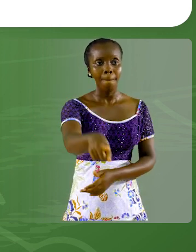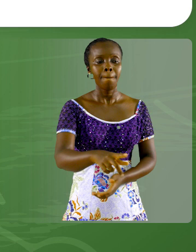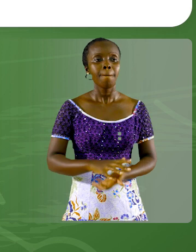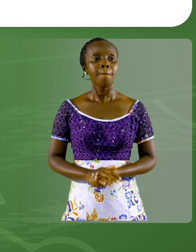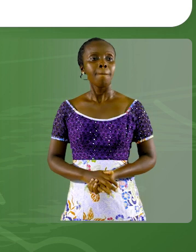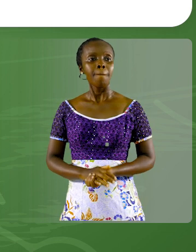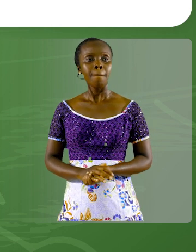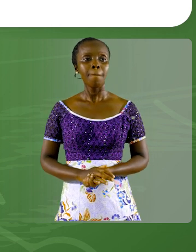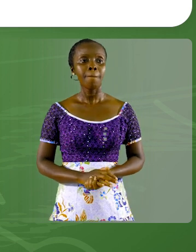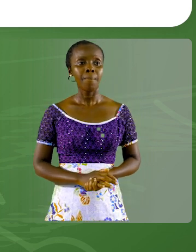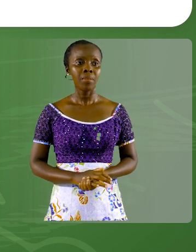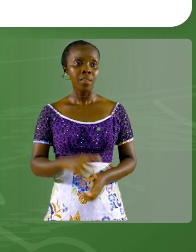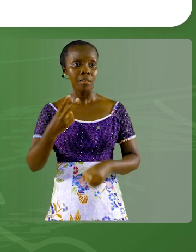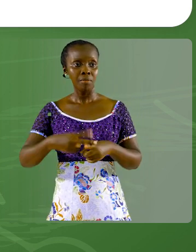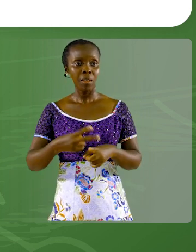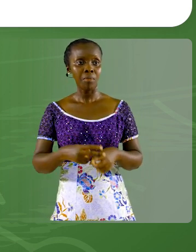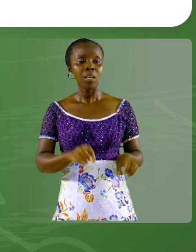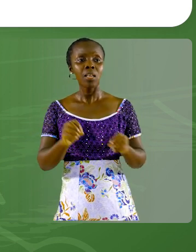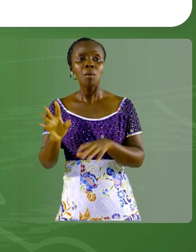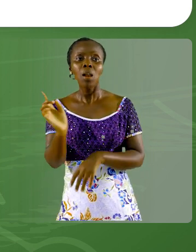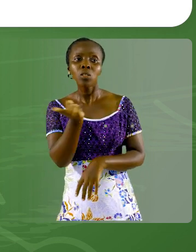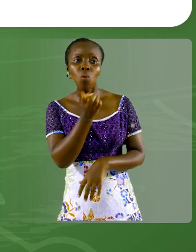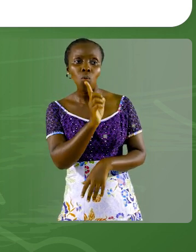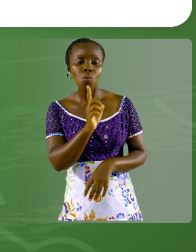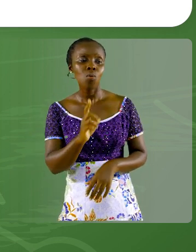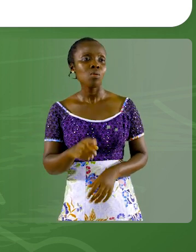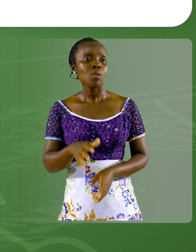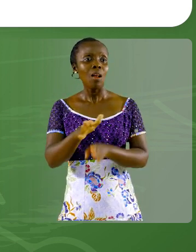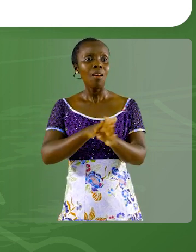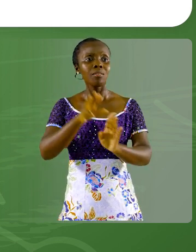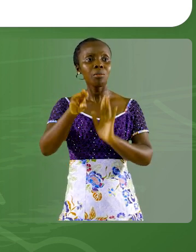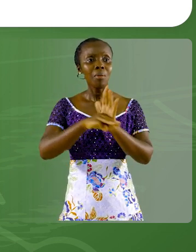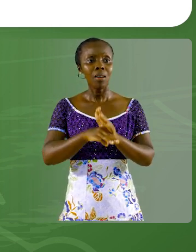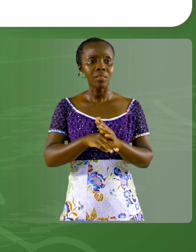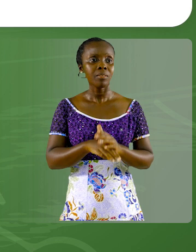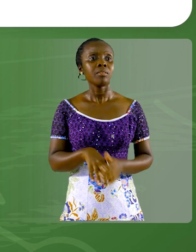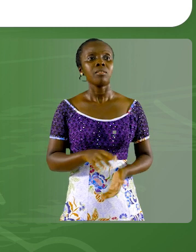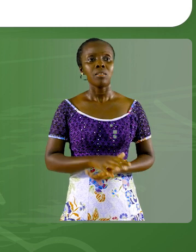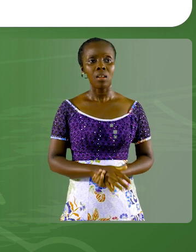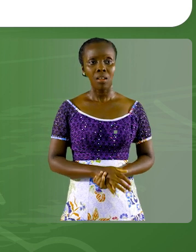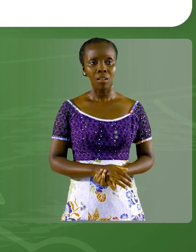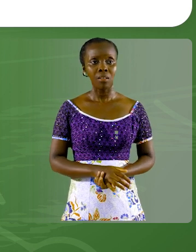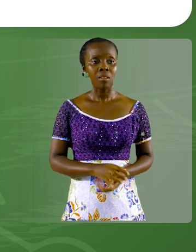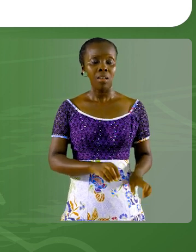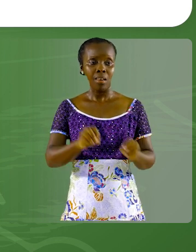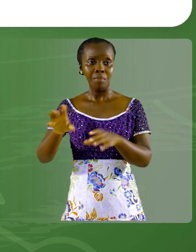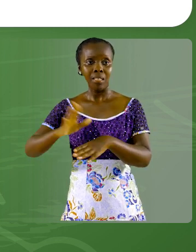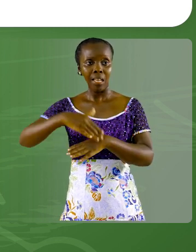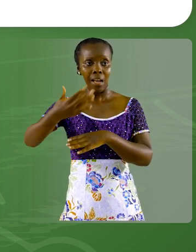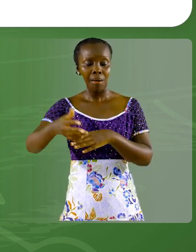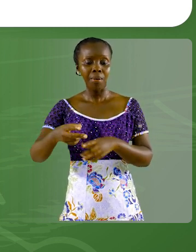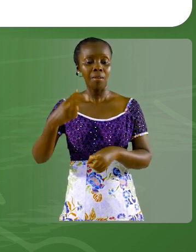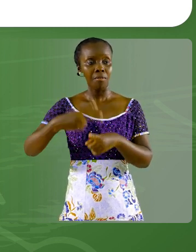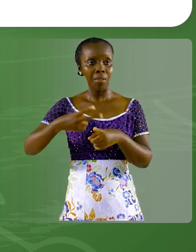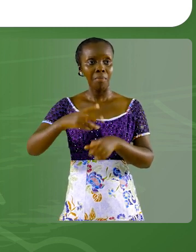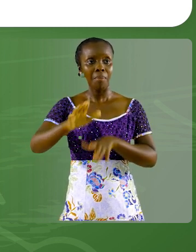Où est placé lentement par rapport à marchait? Il est placé après le verbe marchait. Très